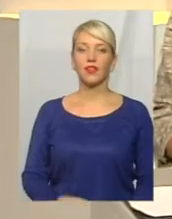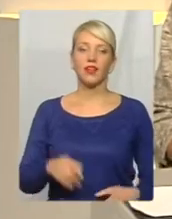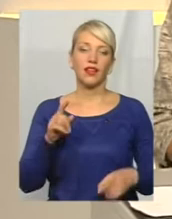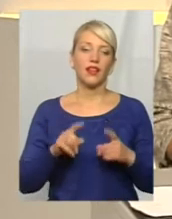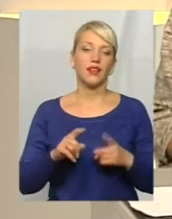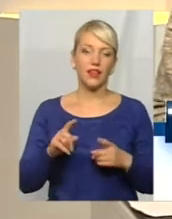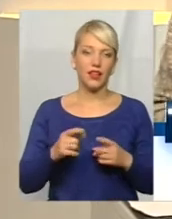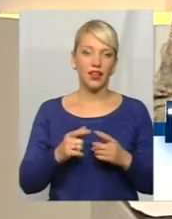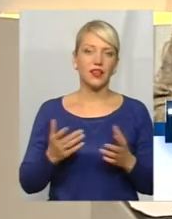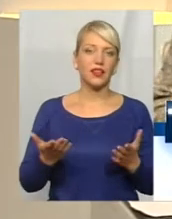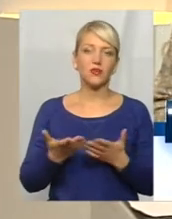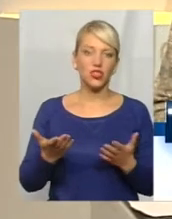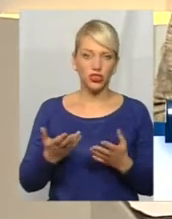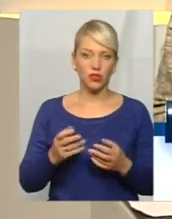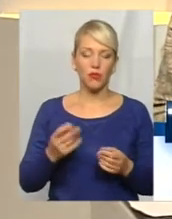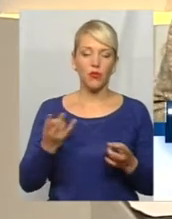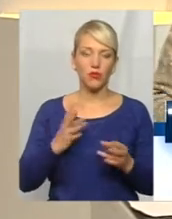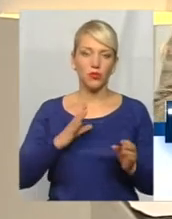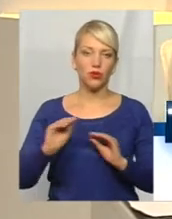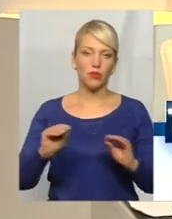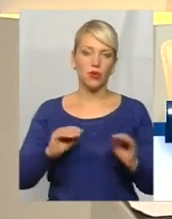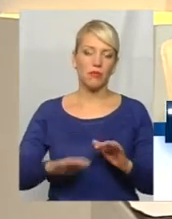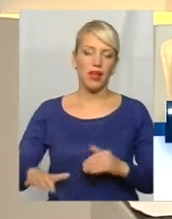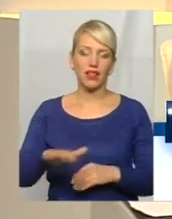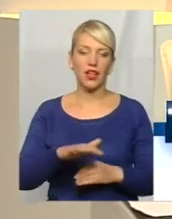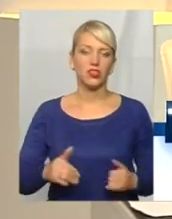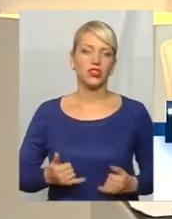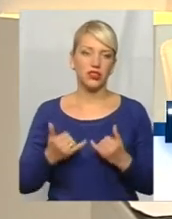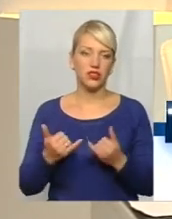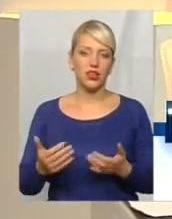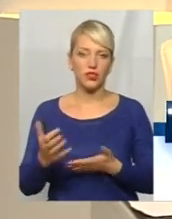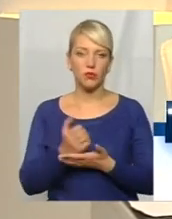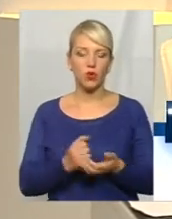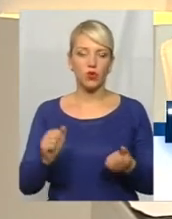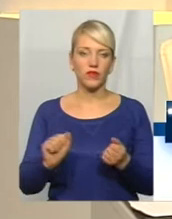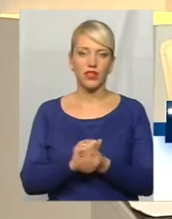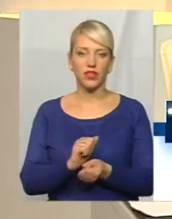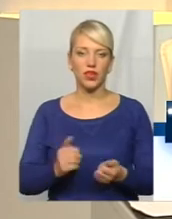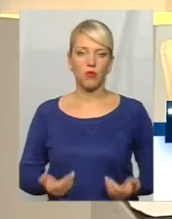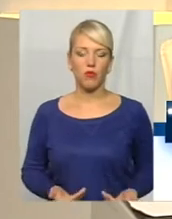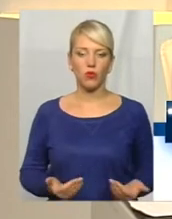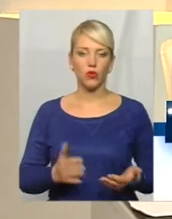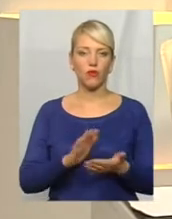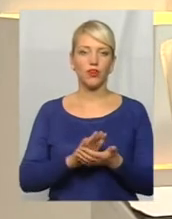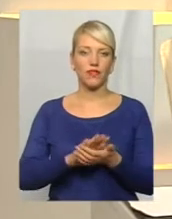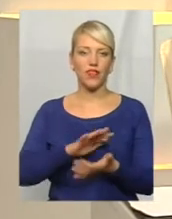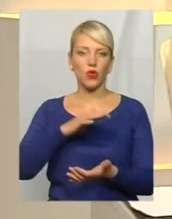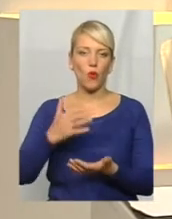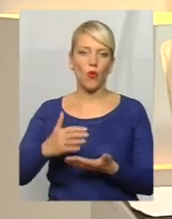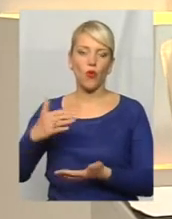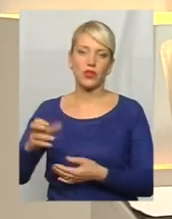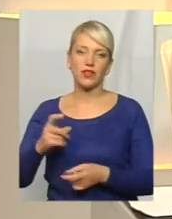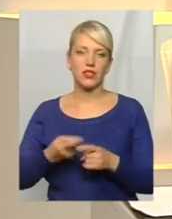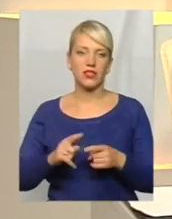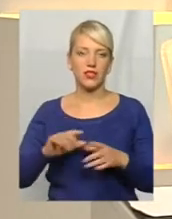яким чином мають бути облаштовані майданчики для збору твердих побутових відходів, і як це відбувається в